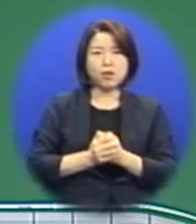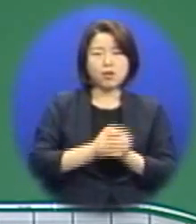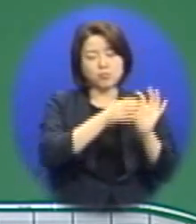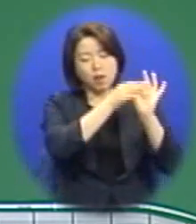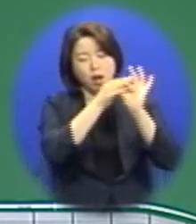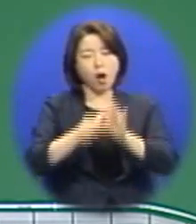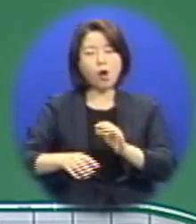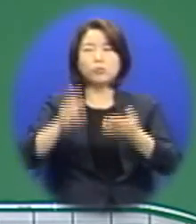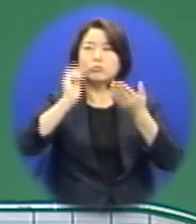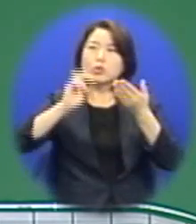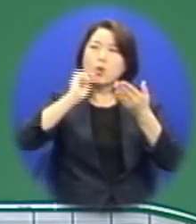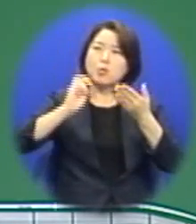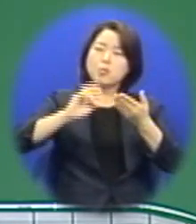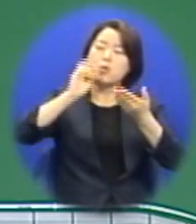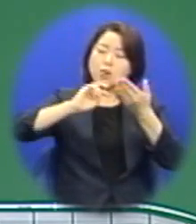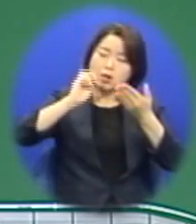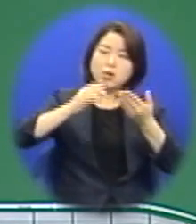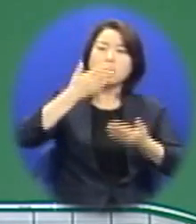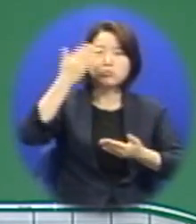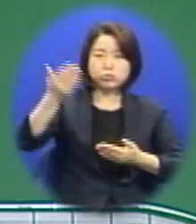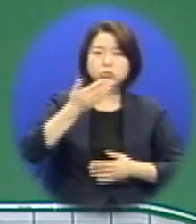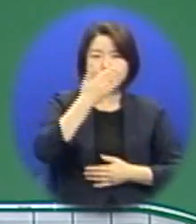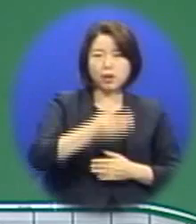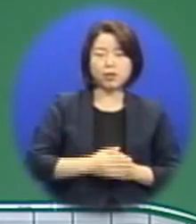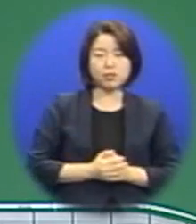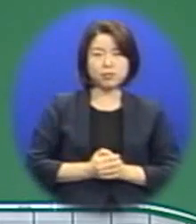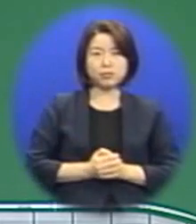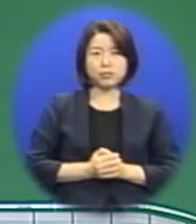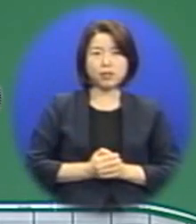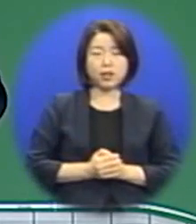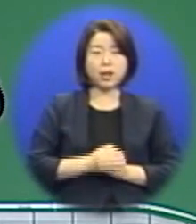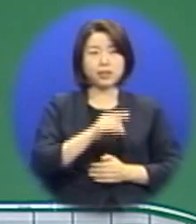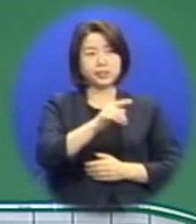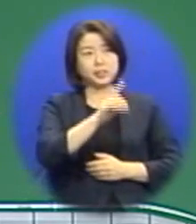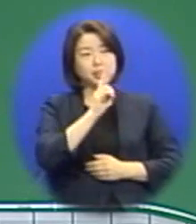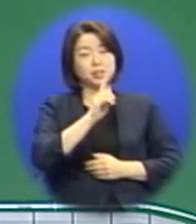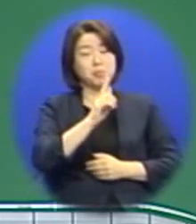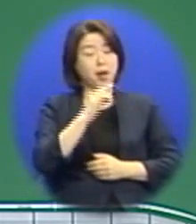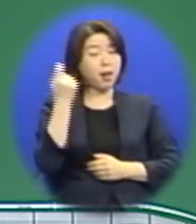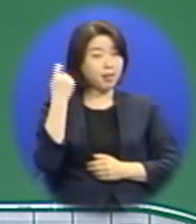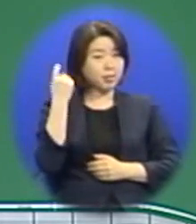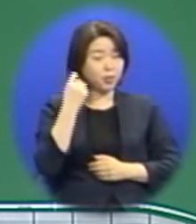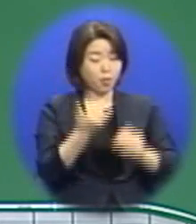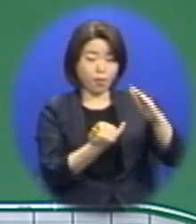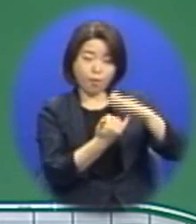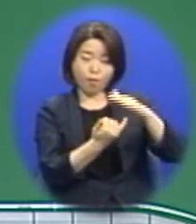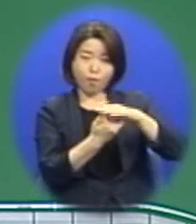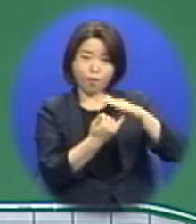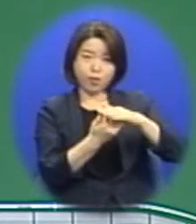노래 부르면서 찬송하는 거죠. 그 말을 듣고 그 어린아이가